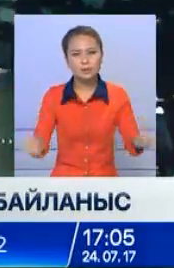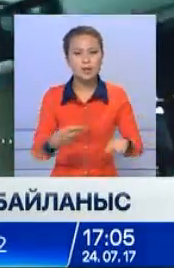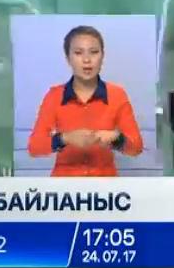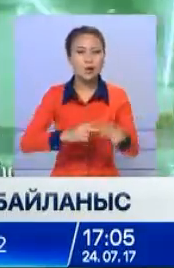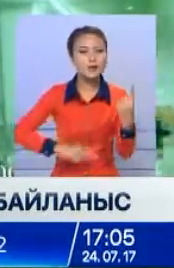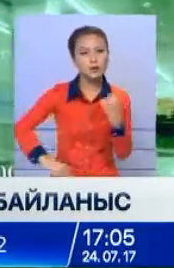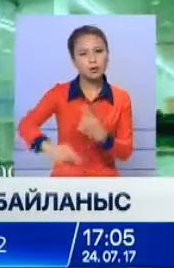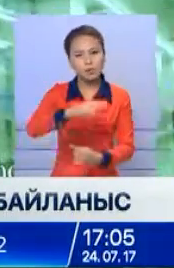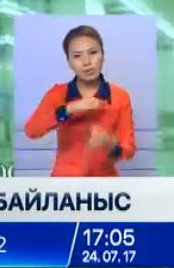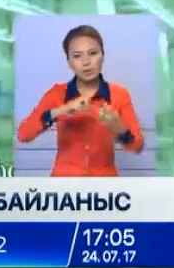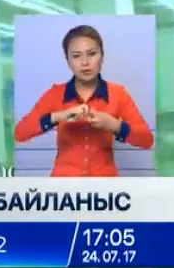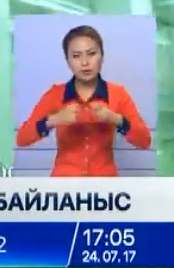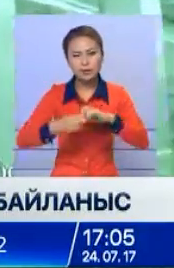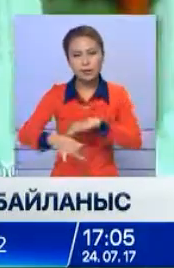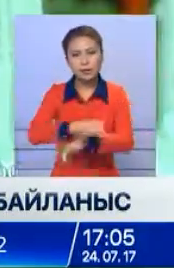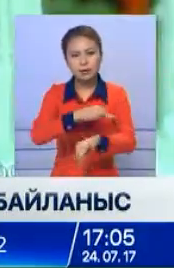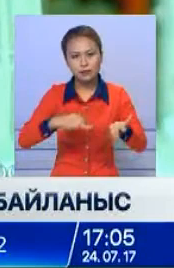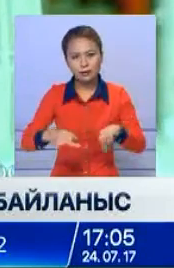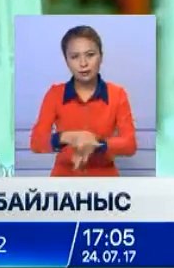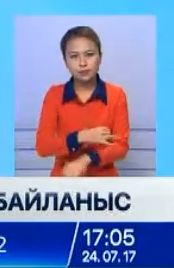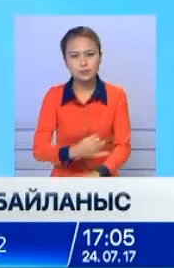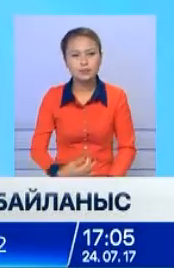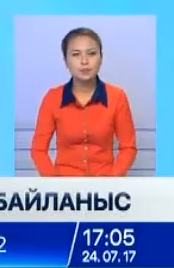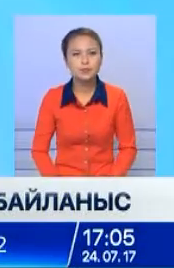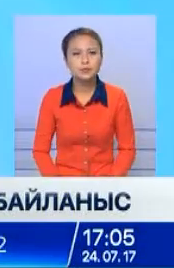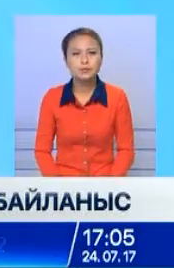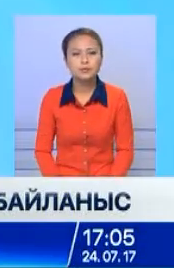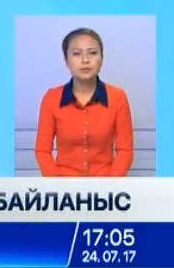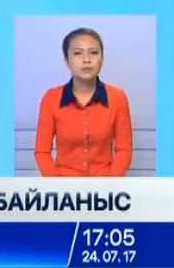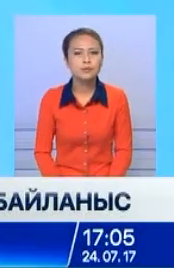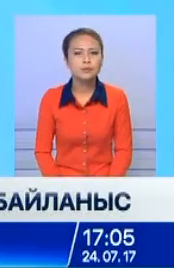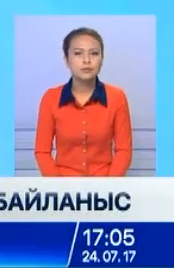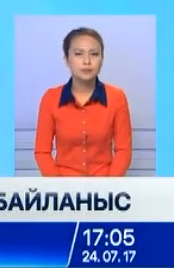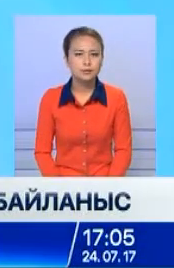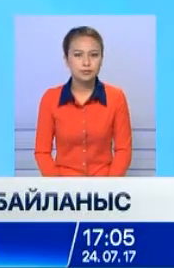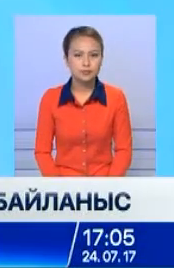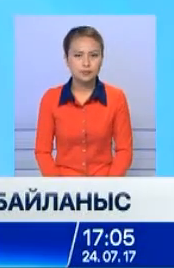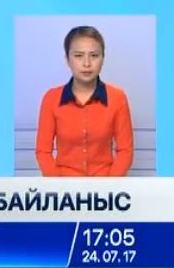тауар айналымын арттыру мәселелері талқыланды.